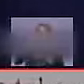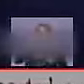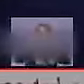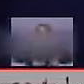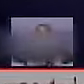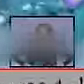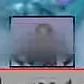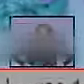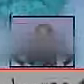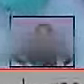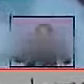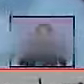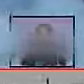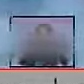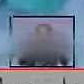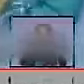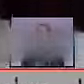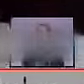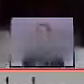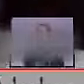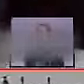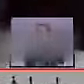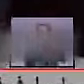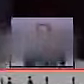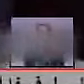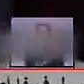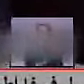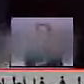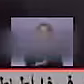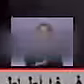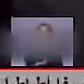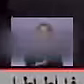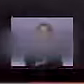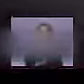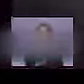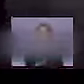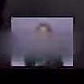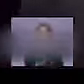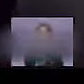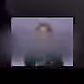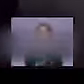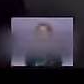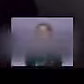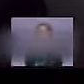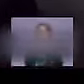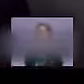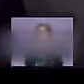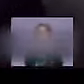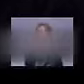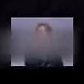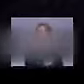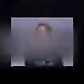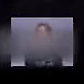اما نشتري كانيولا، يا اما نتبرع، مهم ننقذ حياه طفل مريض، يا اما نشتري السرير. وربنا يجعلنا سبب معاك ونقدر نعمل اي حاجه